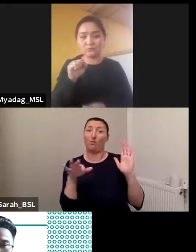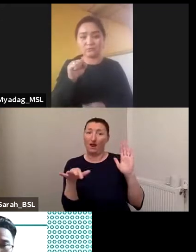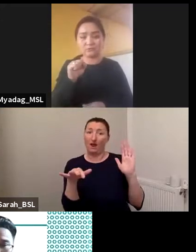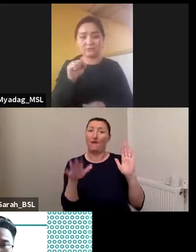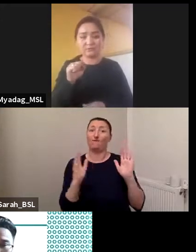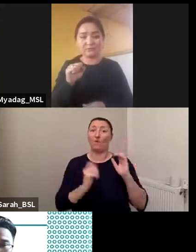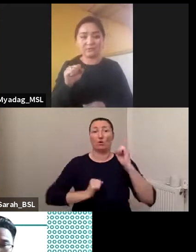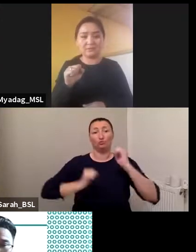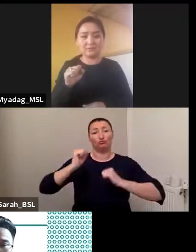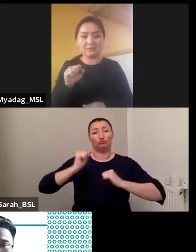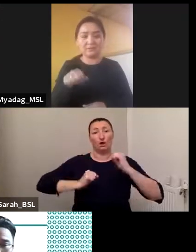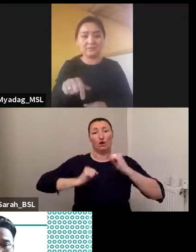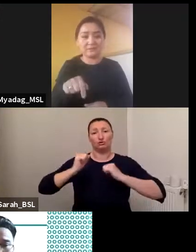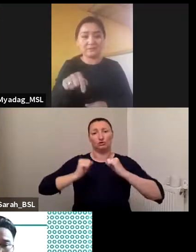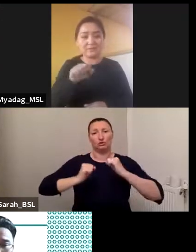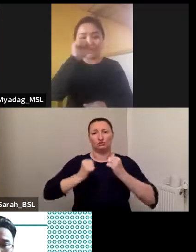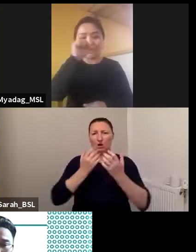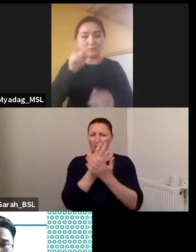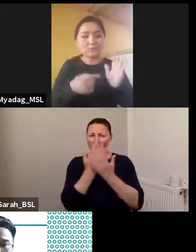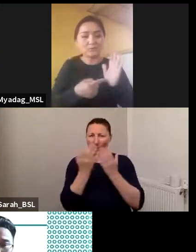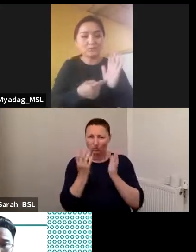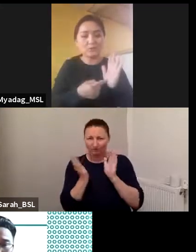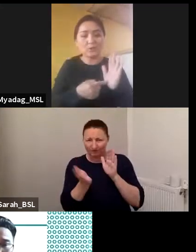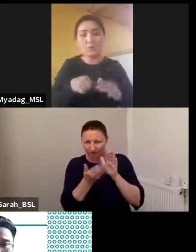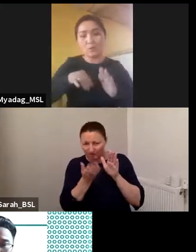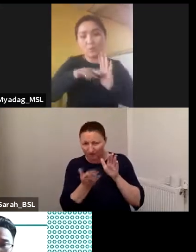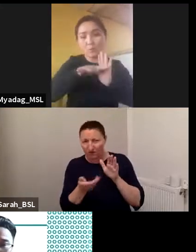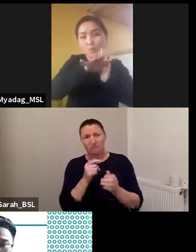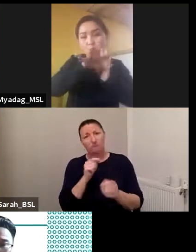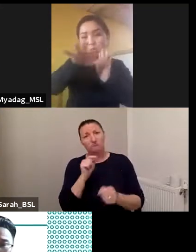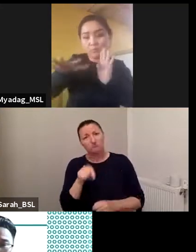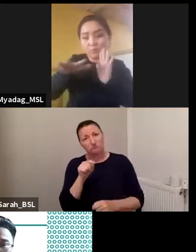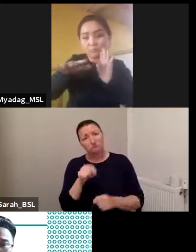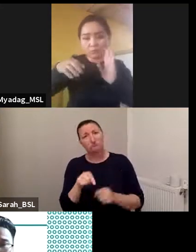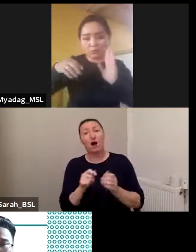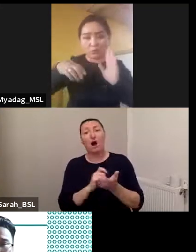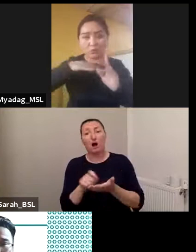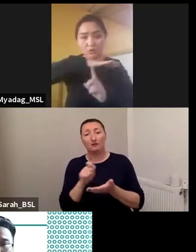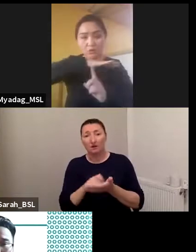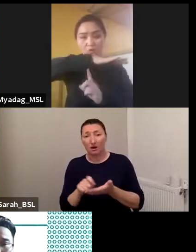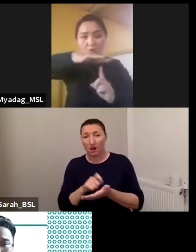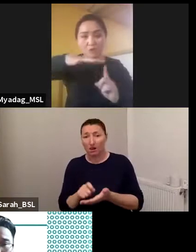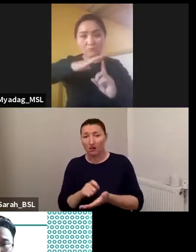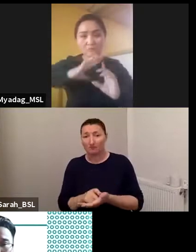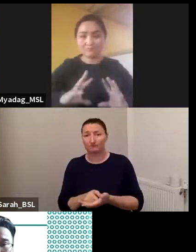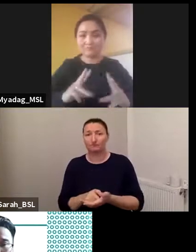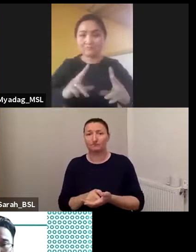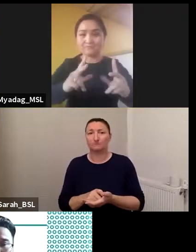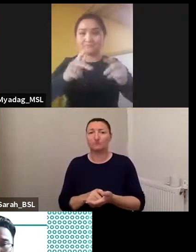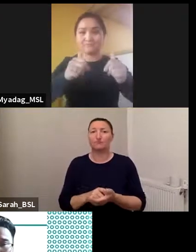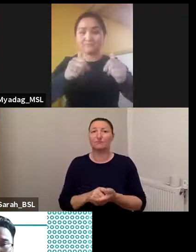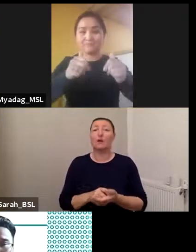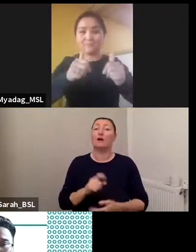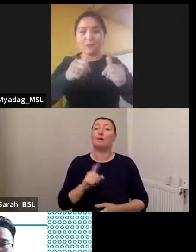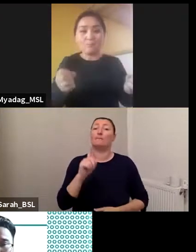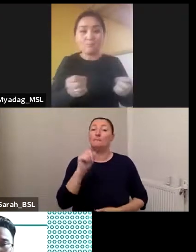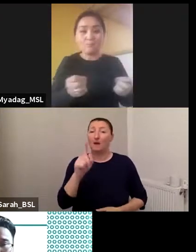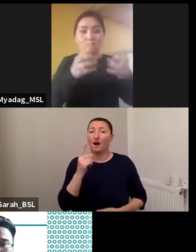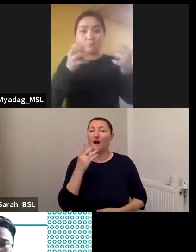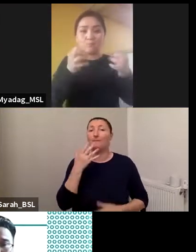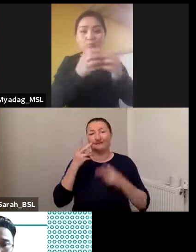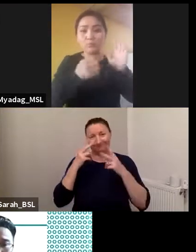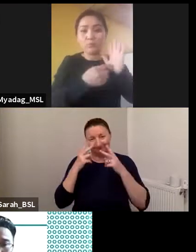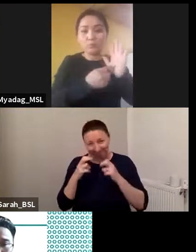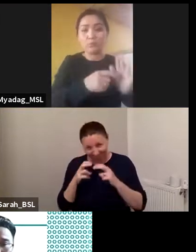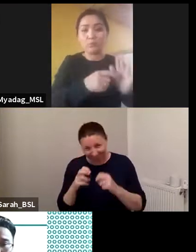өгсөн. Тэр нь болохоор ерөөсөө хүртээмжтэй орчныг бас хамруулсан загварыг бүтээж байгаа бүтээх явцад нөгөө хүмүүс маань